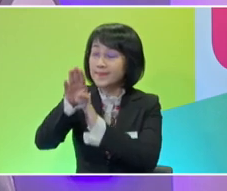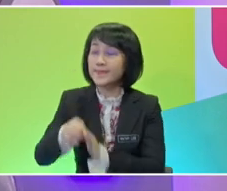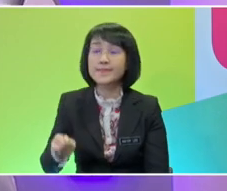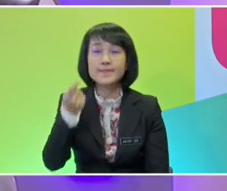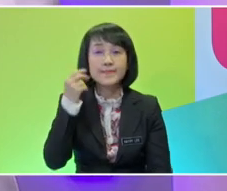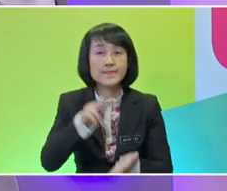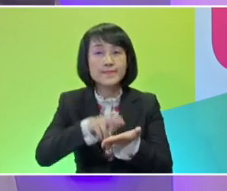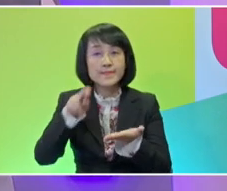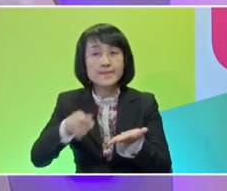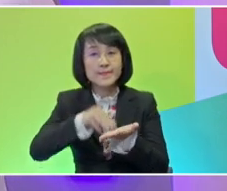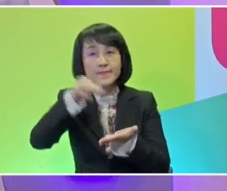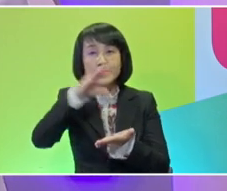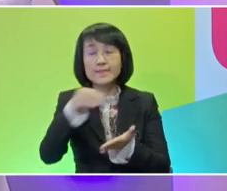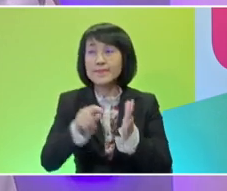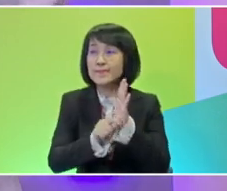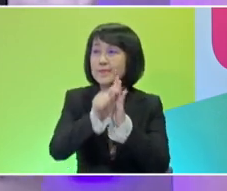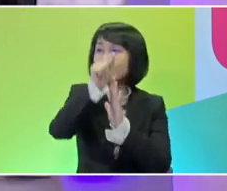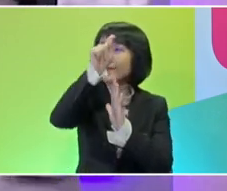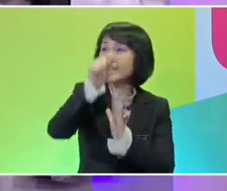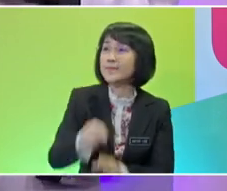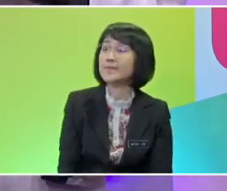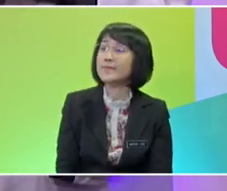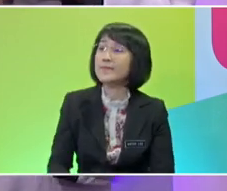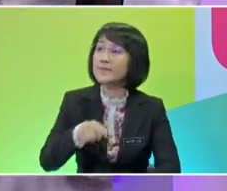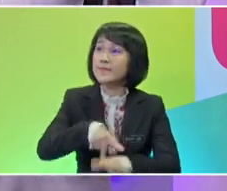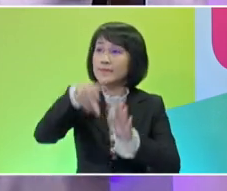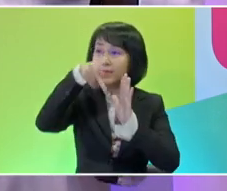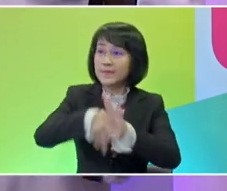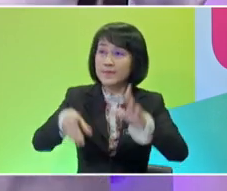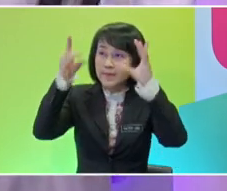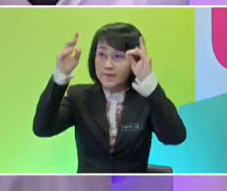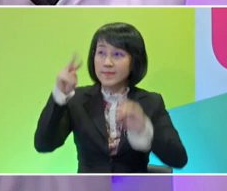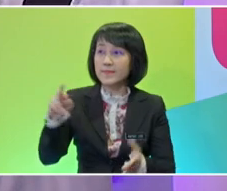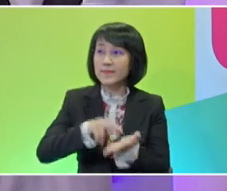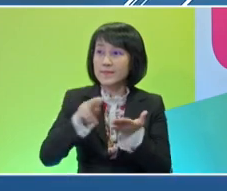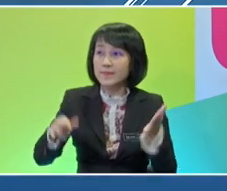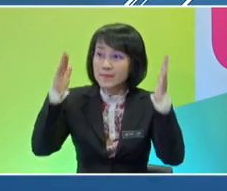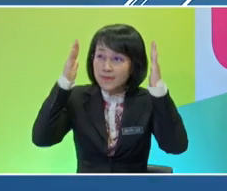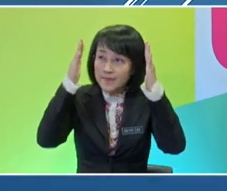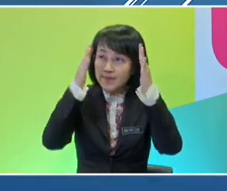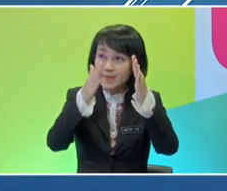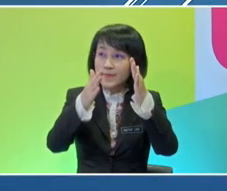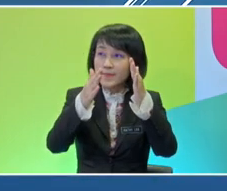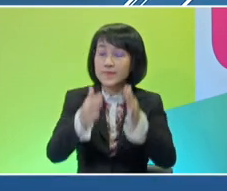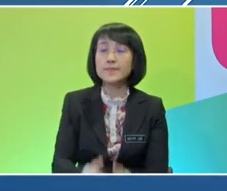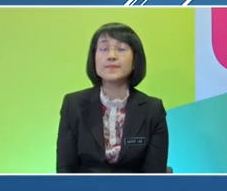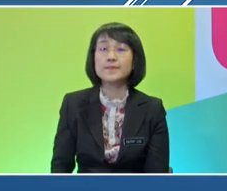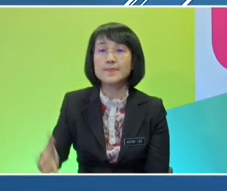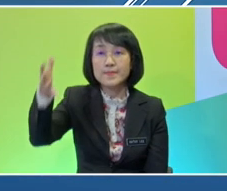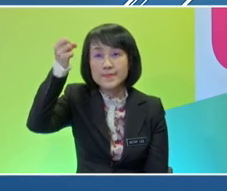menengah dan tinggi ketika di pendidikan rendah tumpuan kepada pendidikan tersebut adalah bertumpu pada